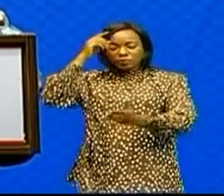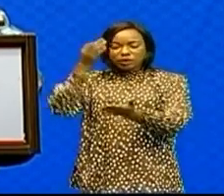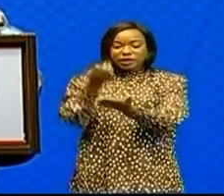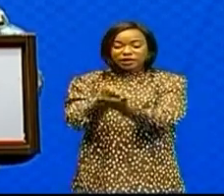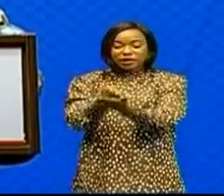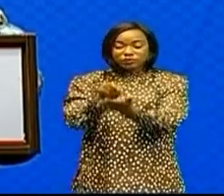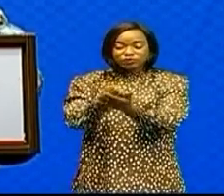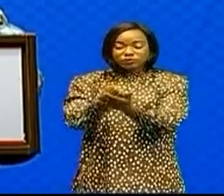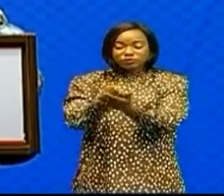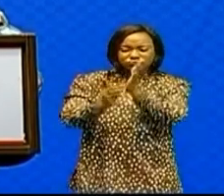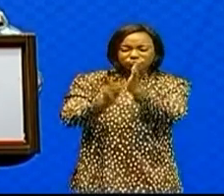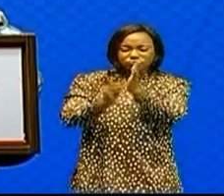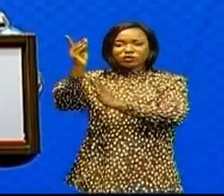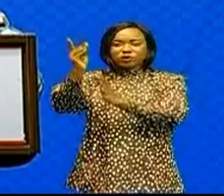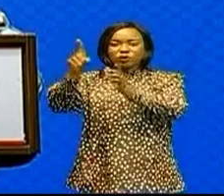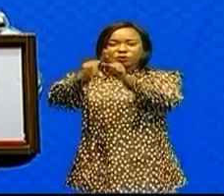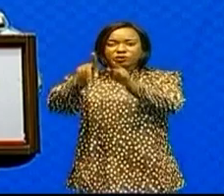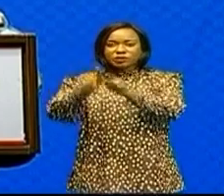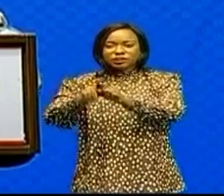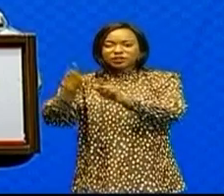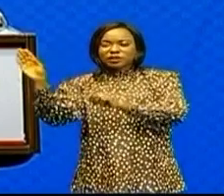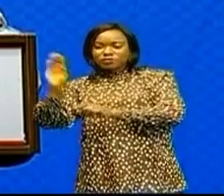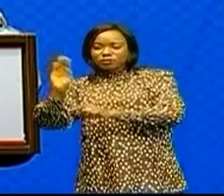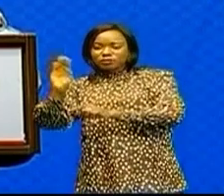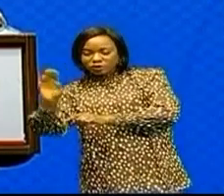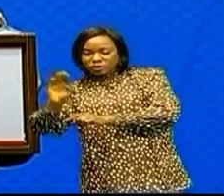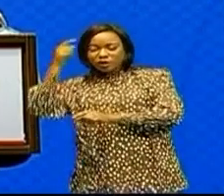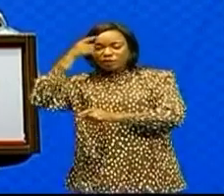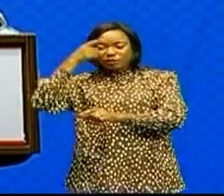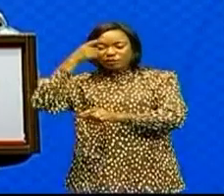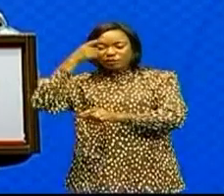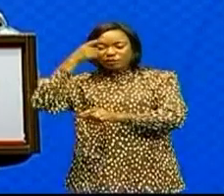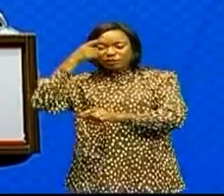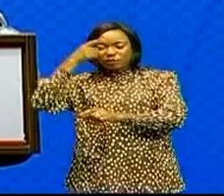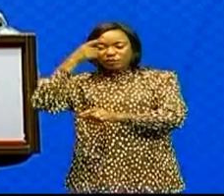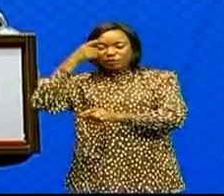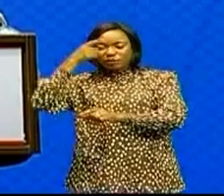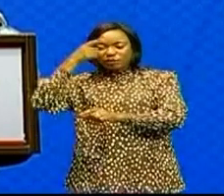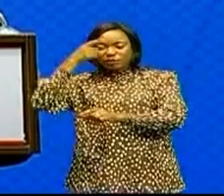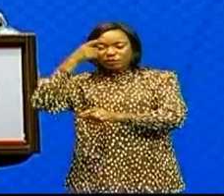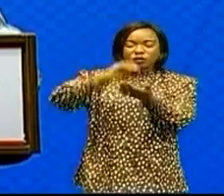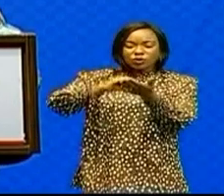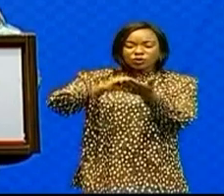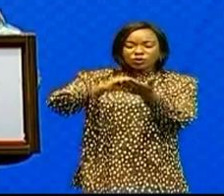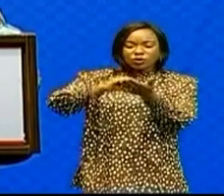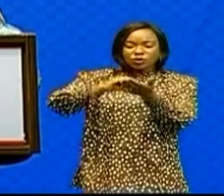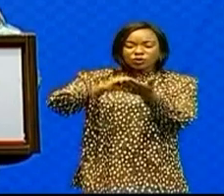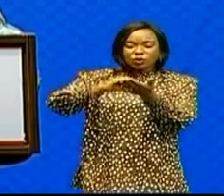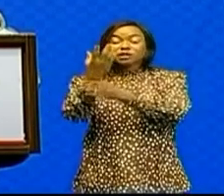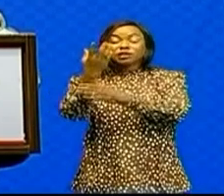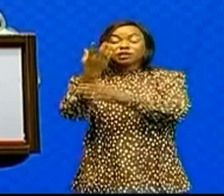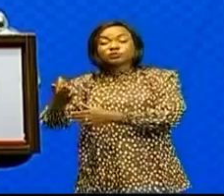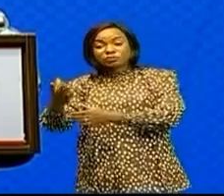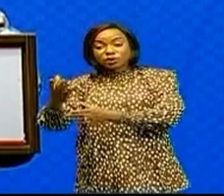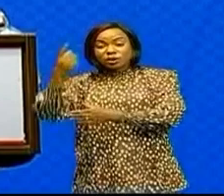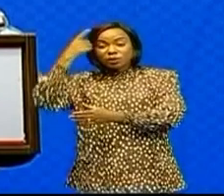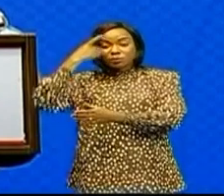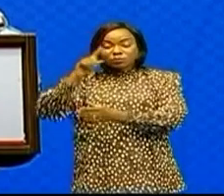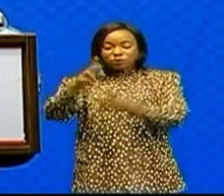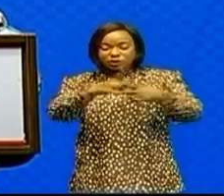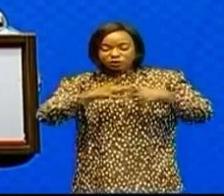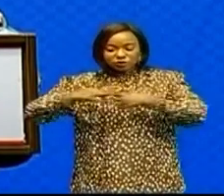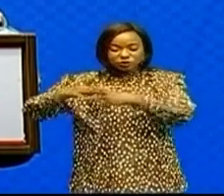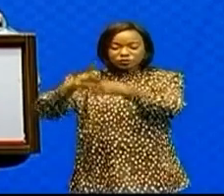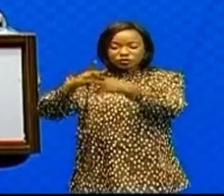à l'exploitation des forêts à une économie s'appuyant davantage sur les ressources issues de la gestion des